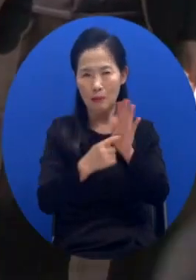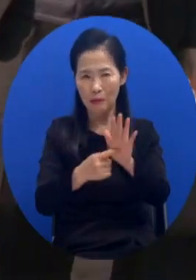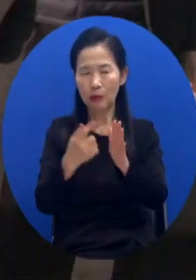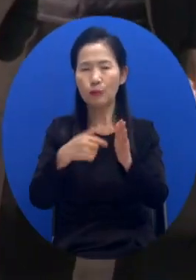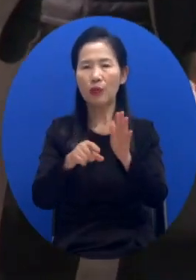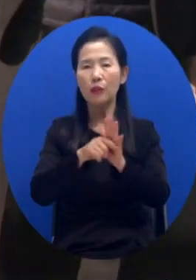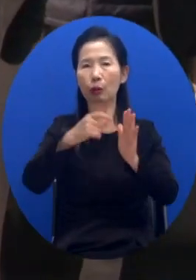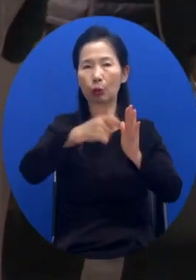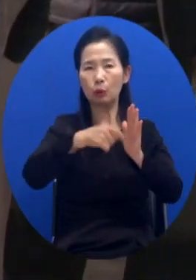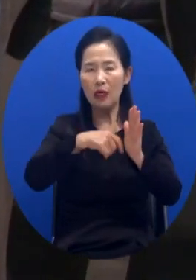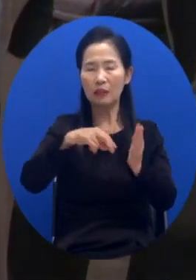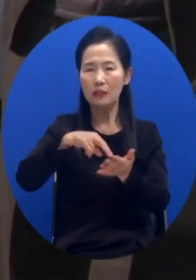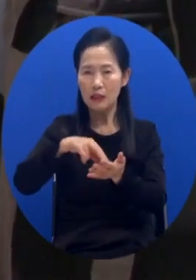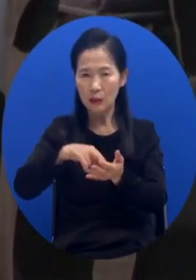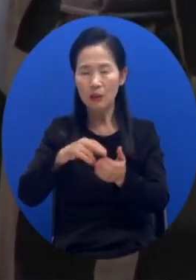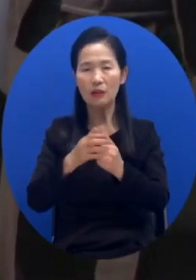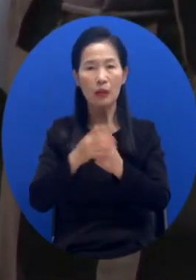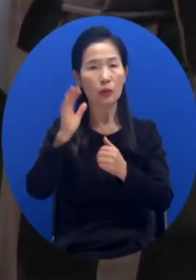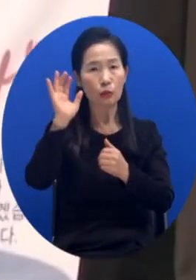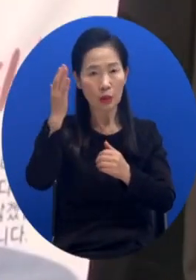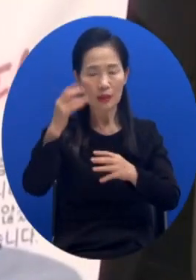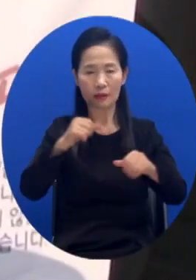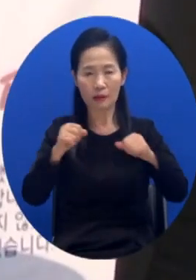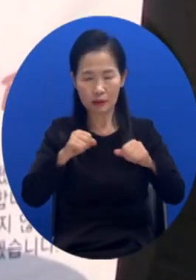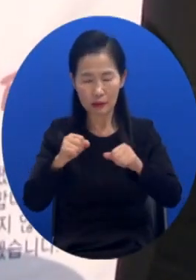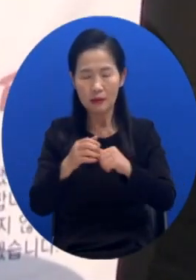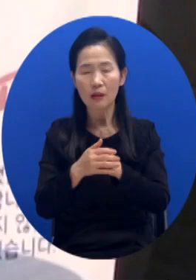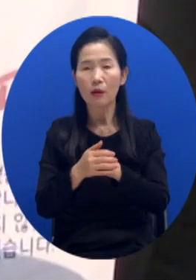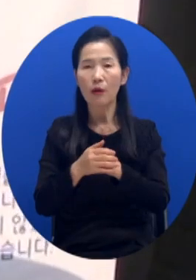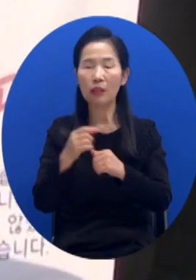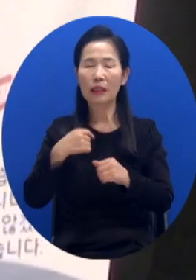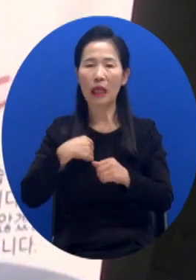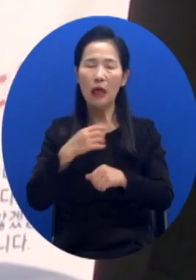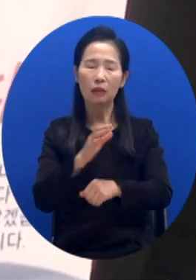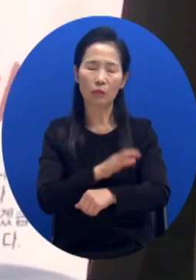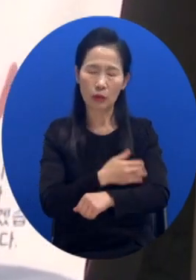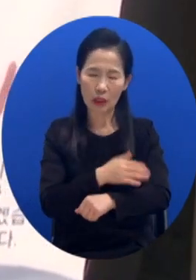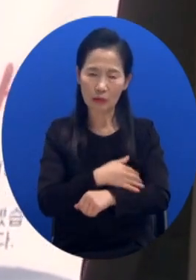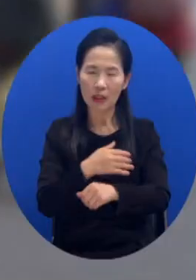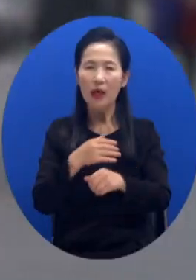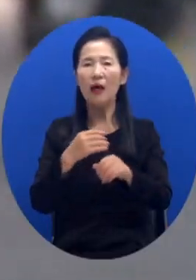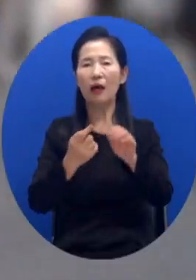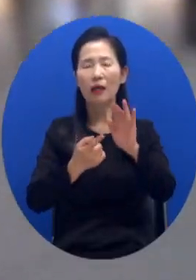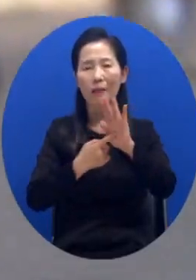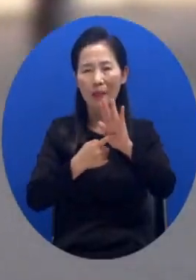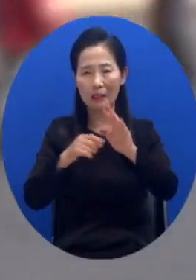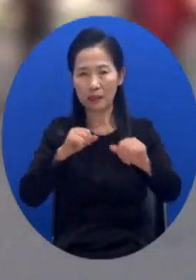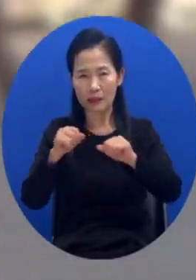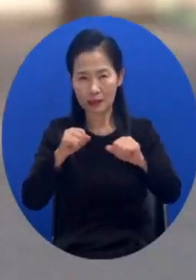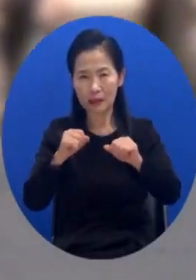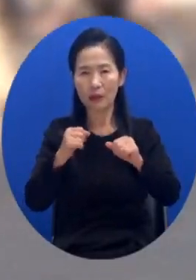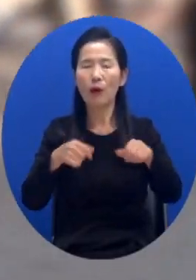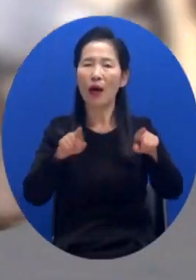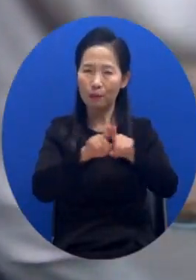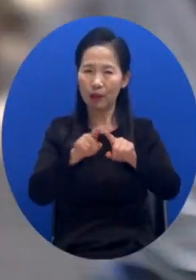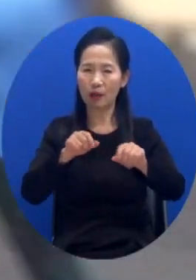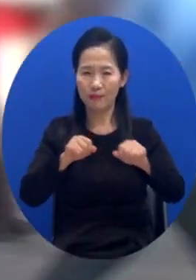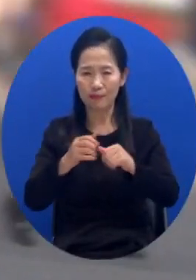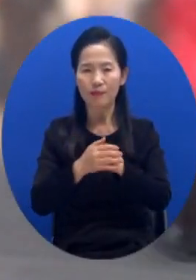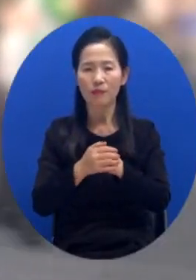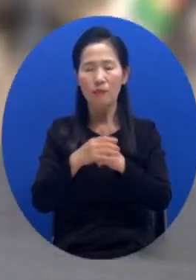교단 차원에서 최근 전개하고 있는 내가 잘못했습니다 캠페인의 일환입니다. 마스크가 없어 찾아오는